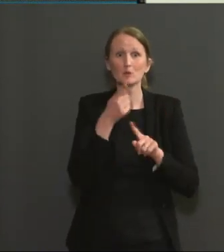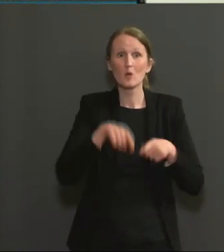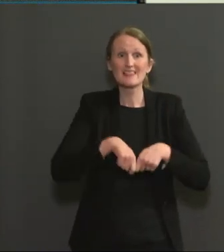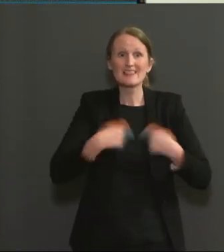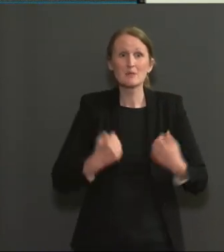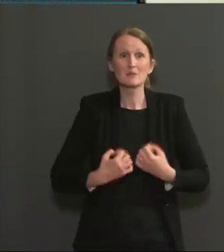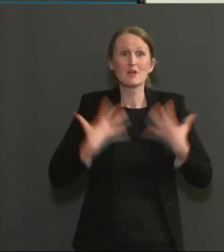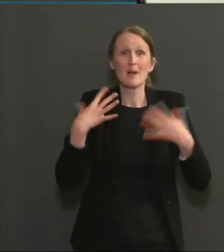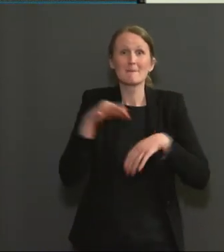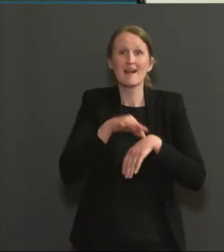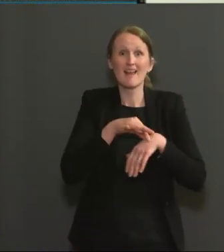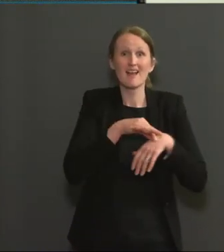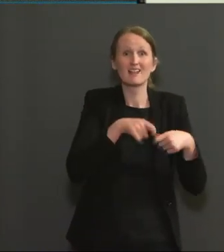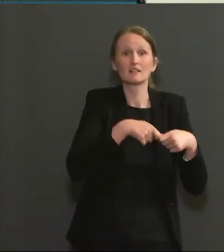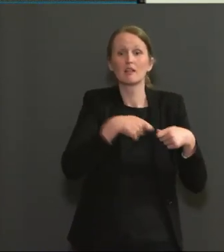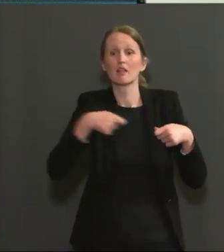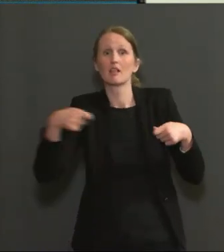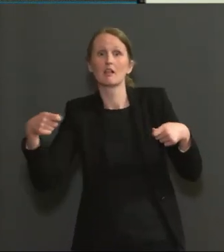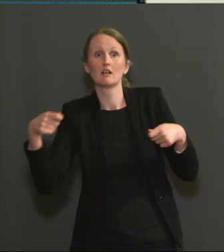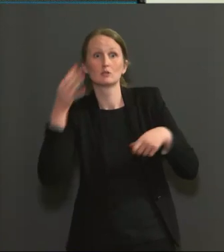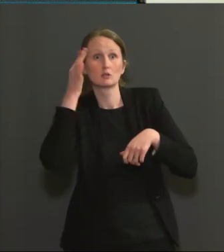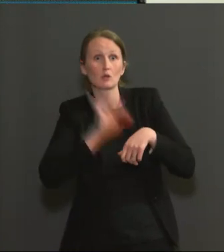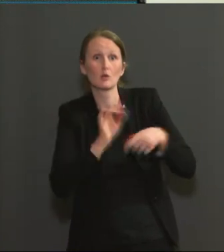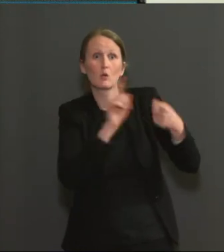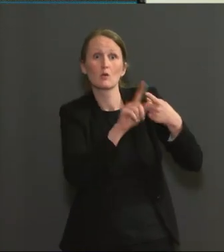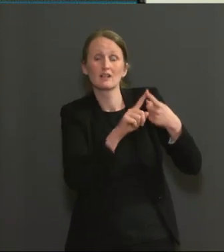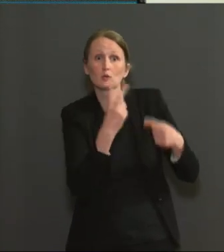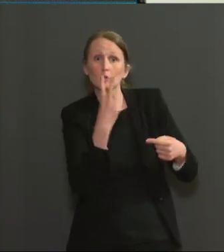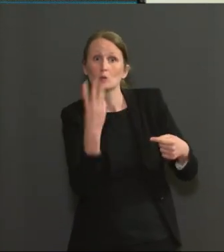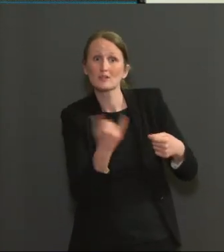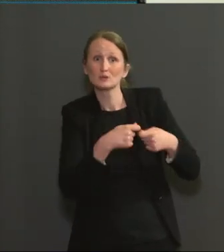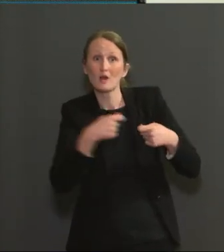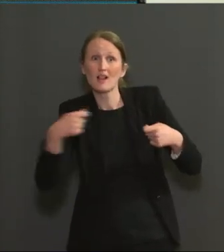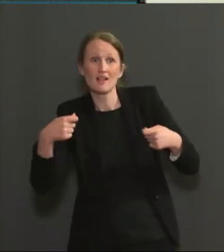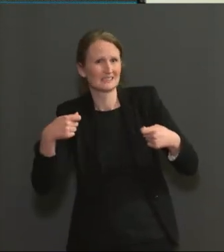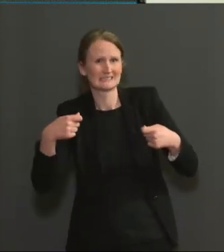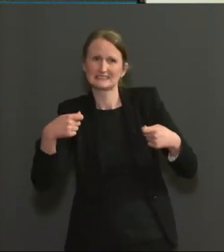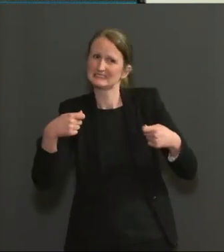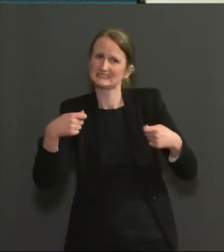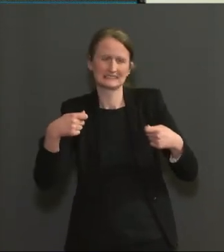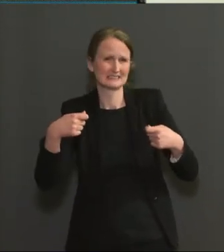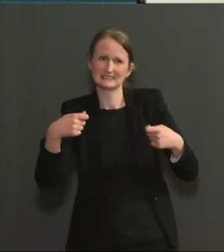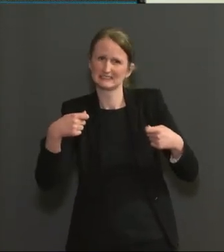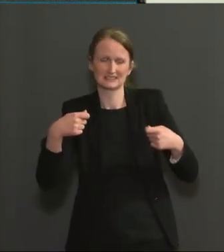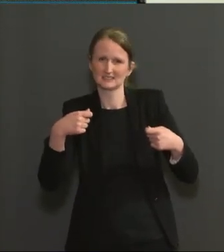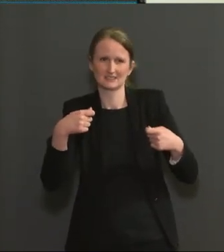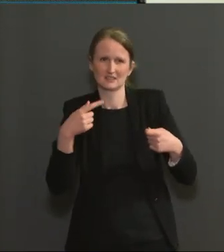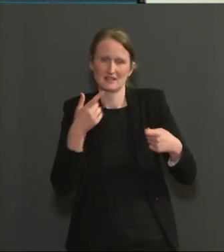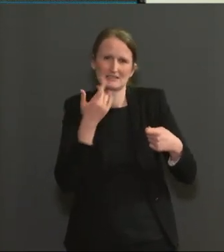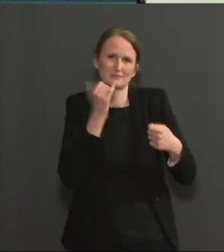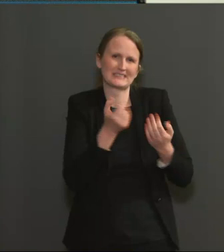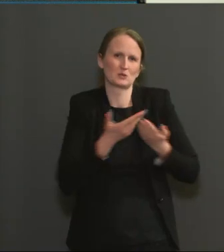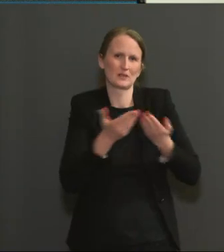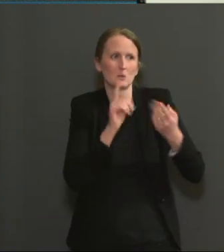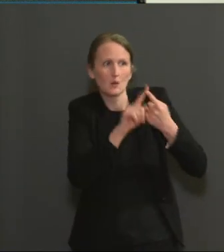il y a là de à 3 jours et on comprend que ceci ne peut pas être réduit bien sûr à une demi-journée une journée on peut certainement gagner